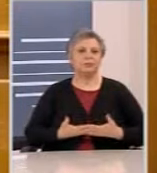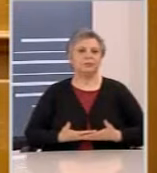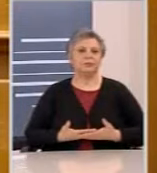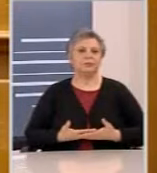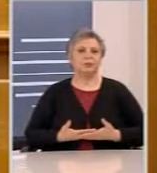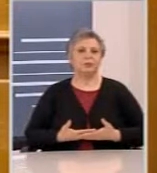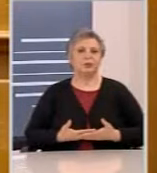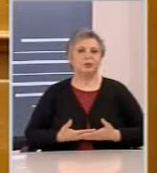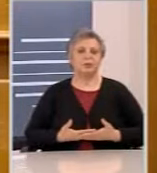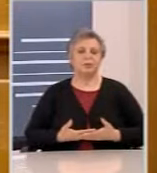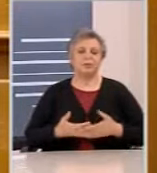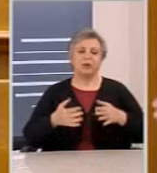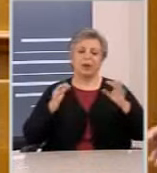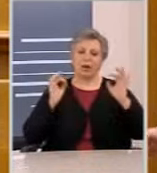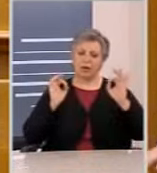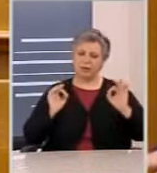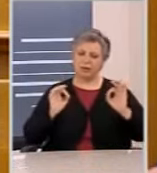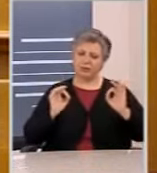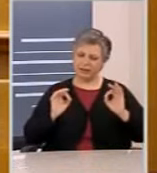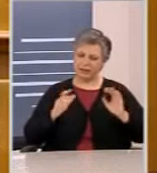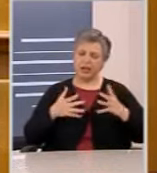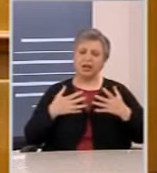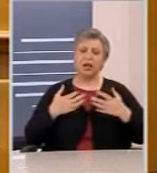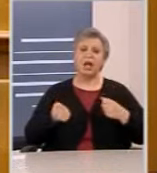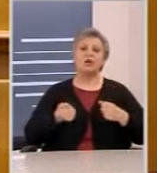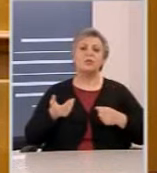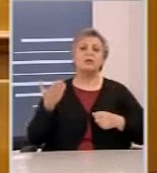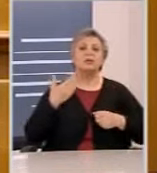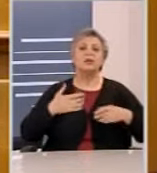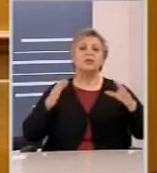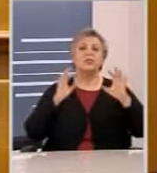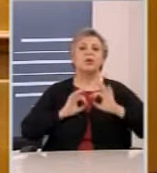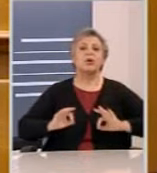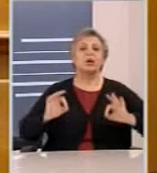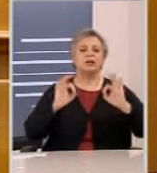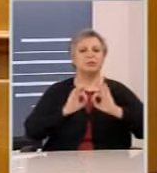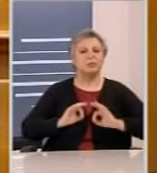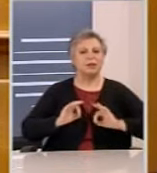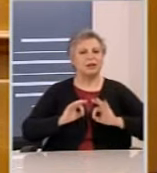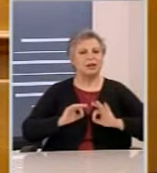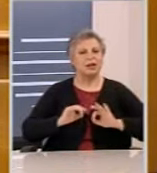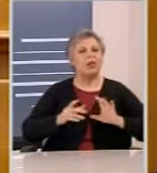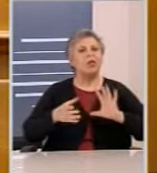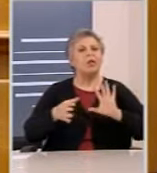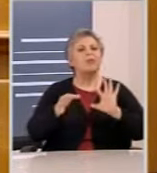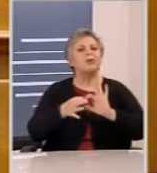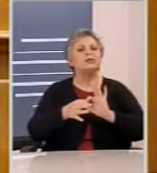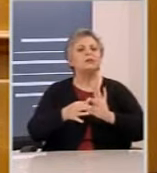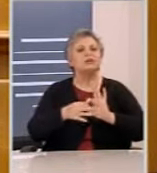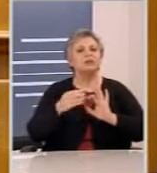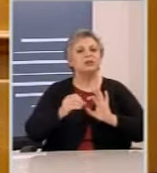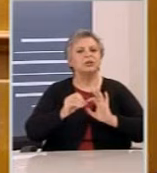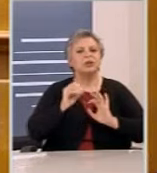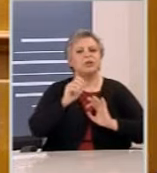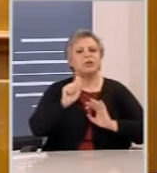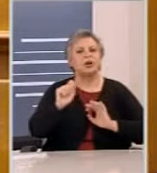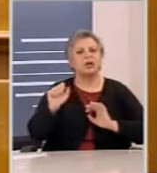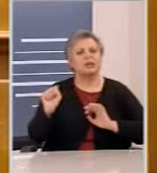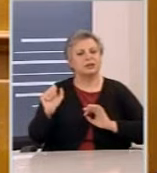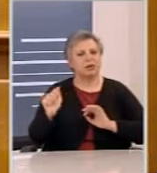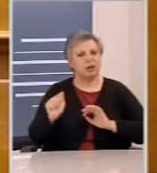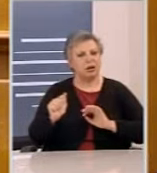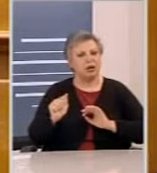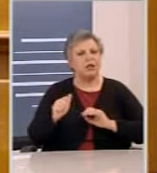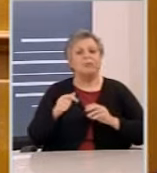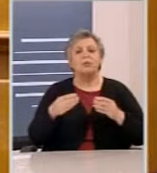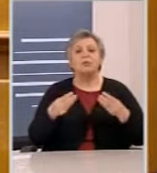Εννοείται ότι υπάρχει σοβαρή προετοιμασία σε συνεργασία με τον ΟΟΣΑ για ένα εθνικό στρατηγικό σχέδιο για την αντιμετώπιση